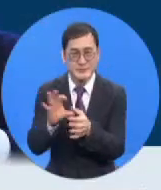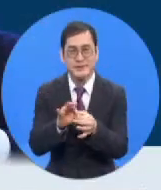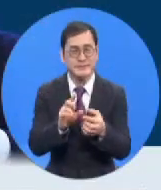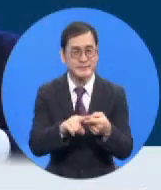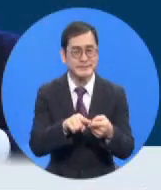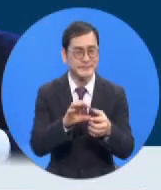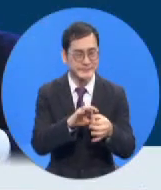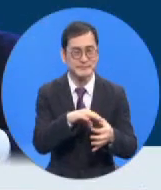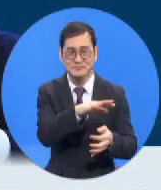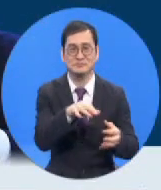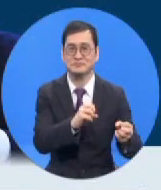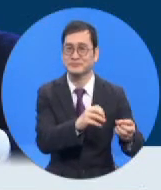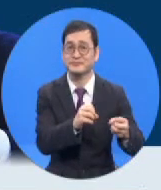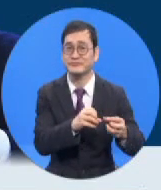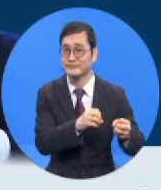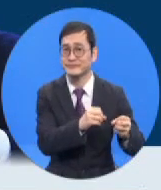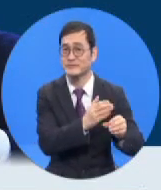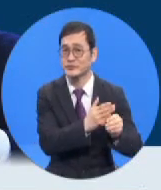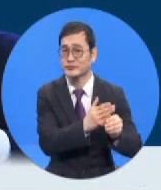특히